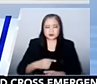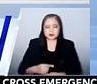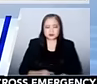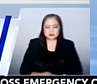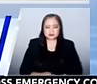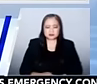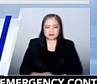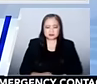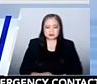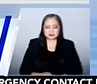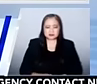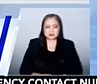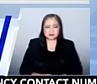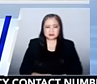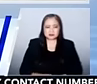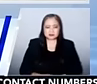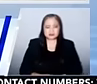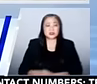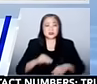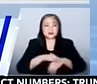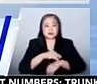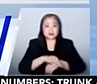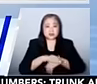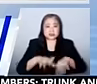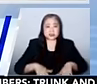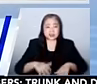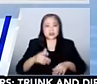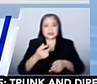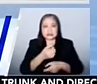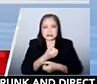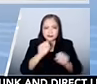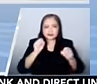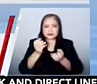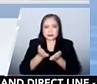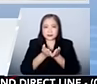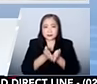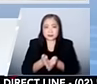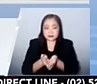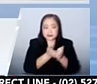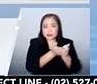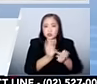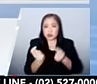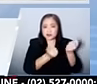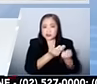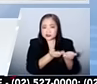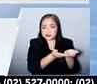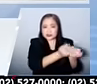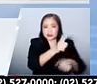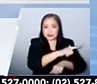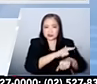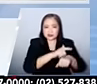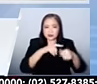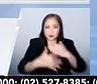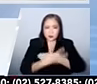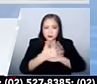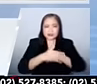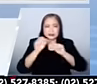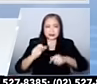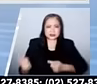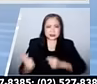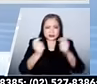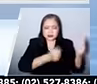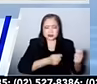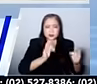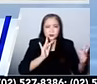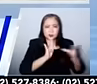k nag-advice tayo ng pagtataas ang kanilang mga bangka in case na lumakas ang alon or ano pwede silang mag-evacuate at makipag-coordinate sa kanilang